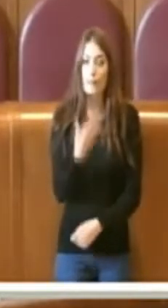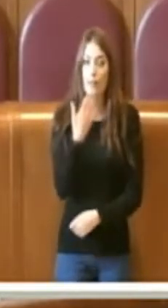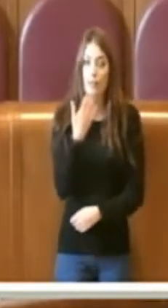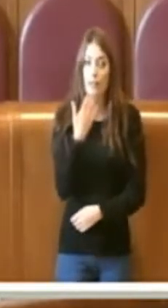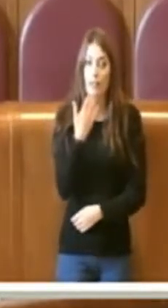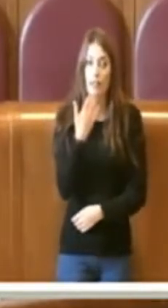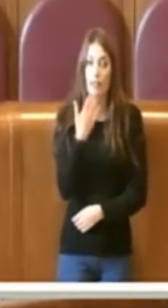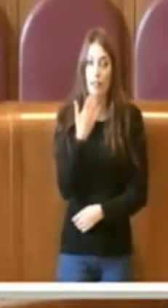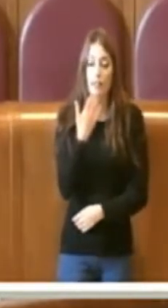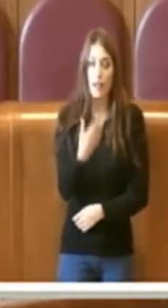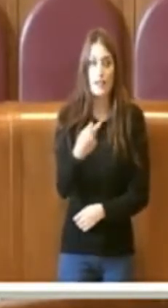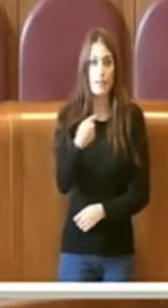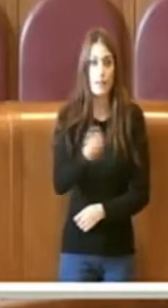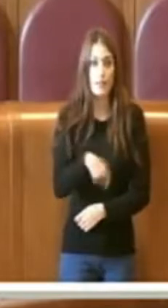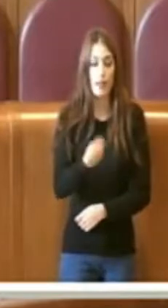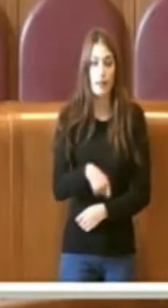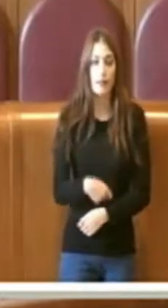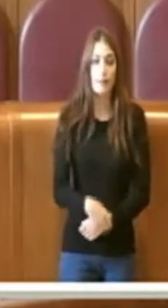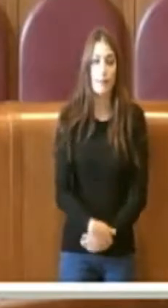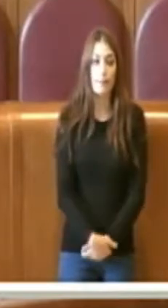Grazie Presidente.